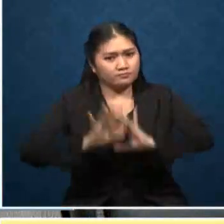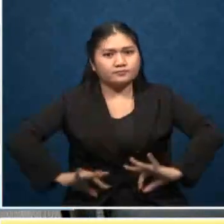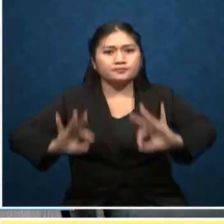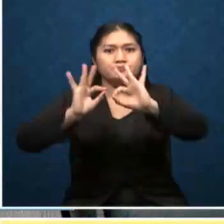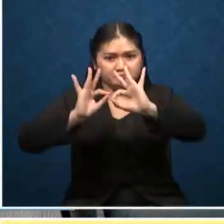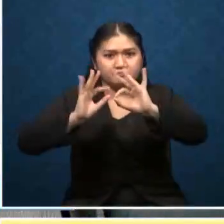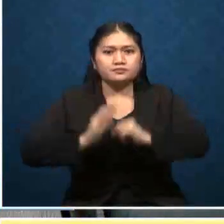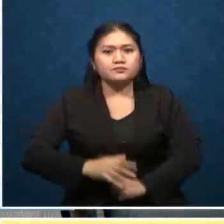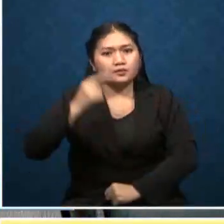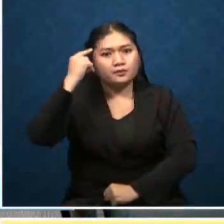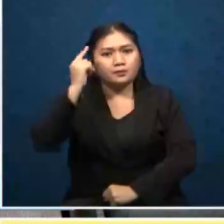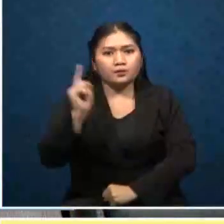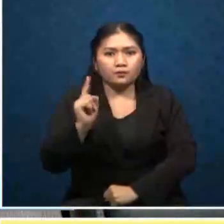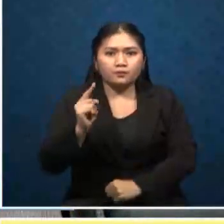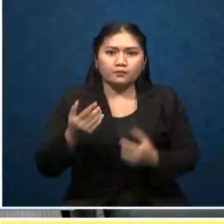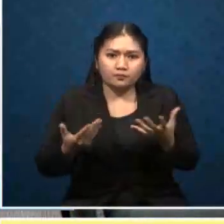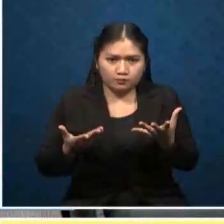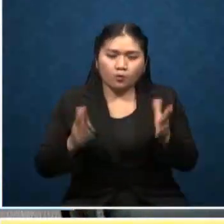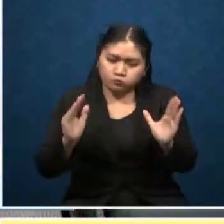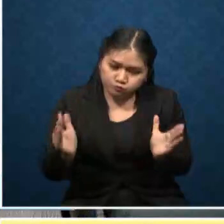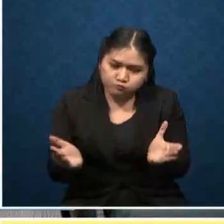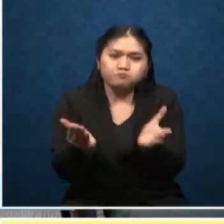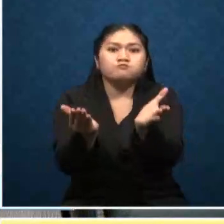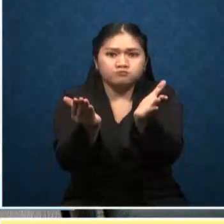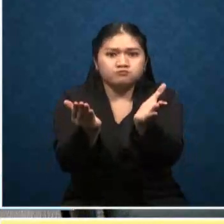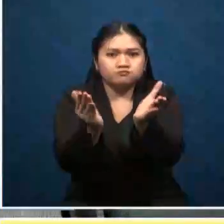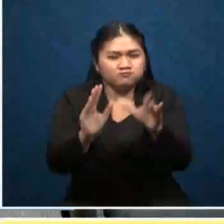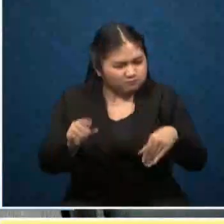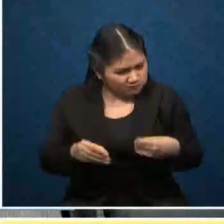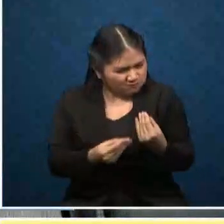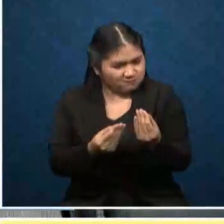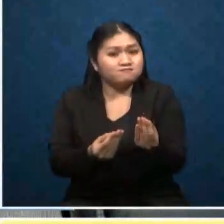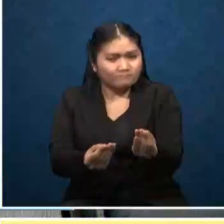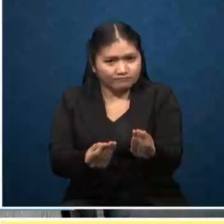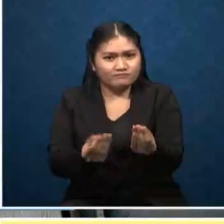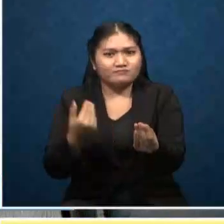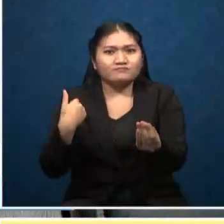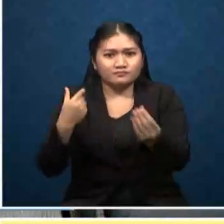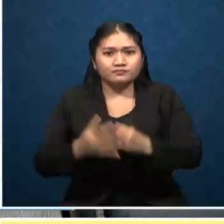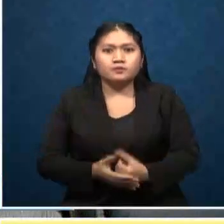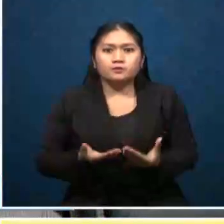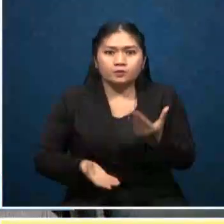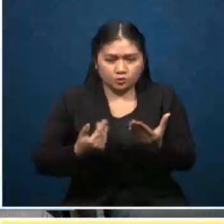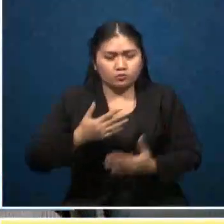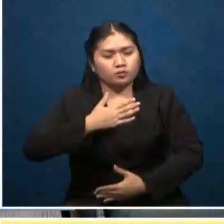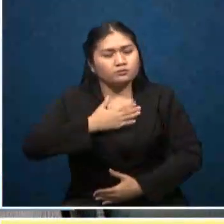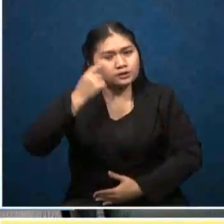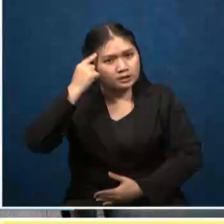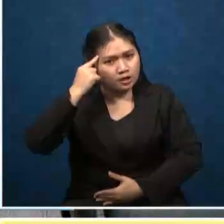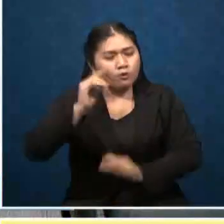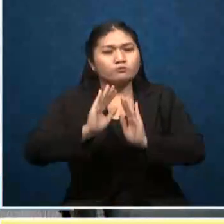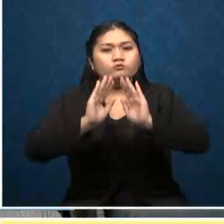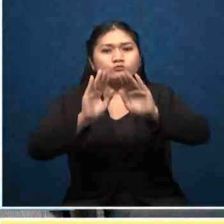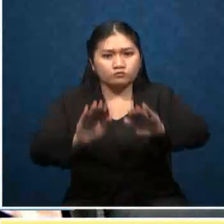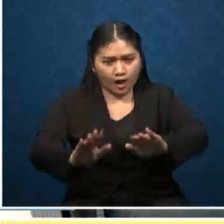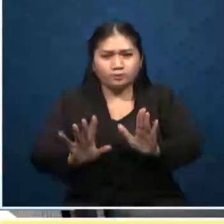ต้องมีการสนบสนุนที่เป็นรปพทําจริเพะฉนั้นเปส่งที่ผมฝากเอาไ